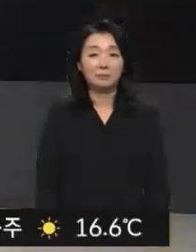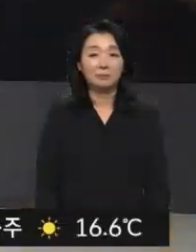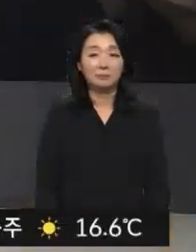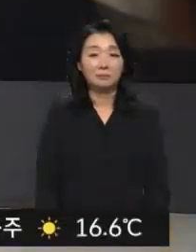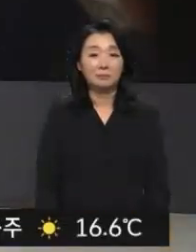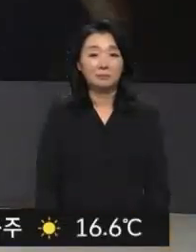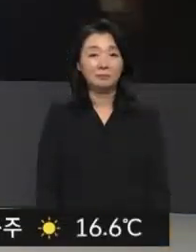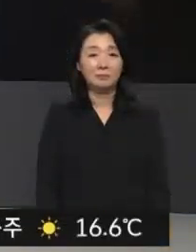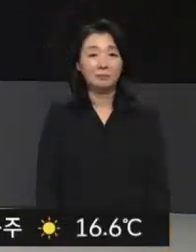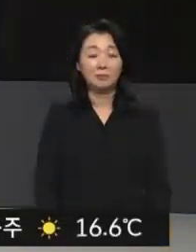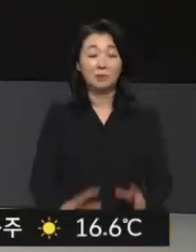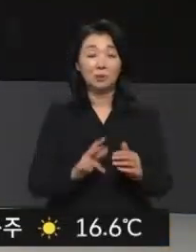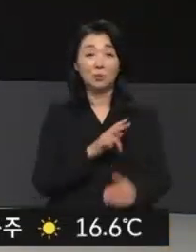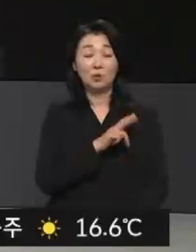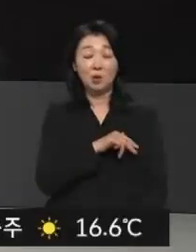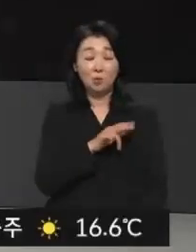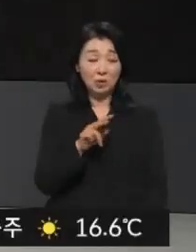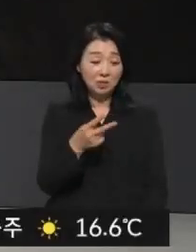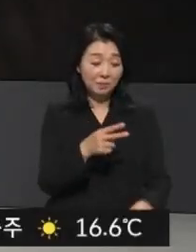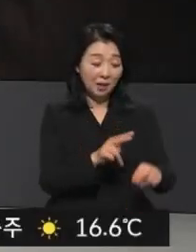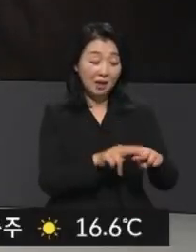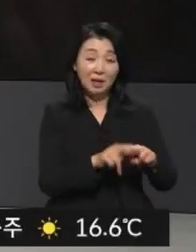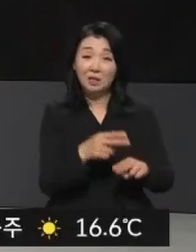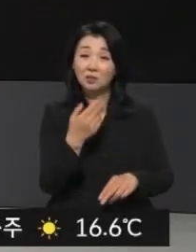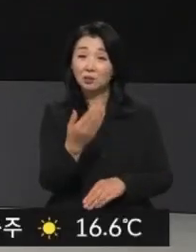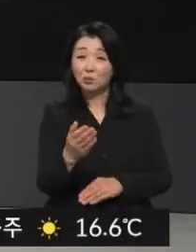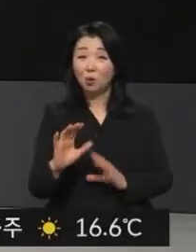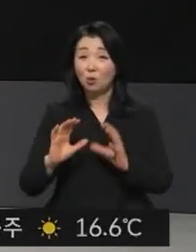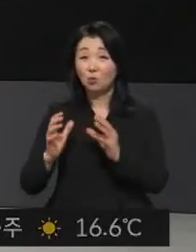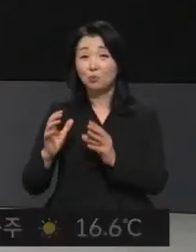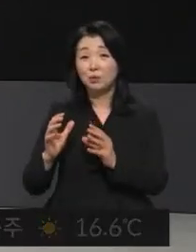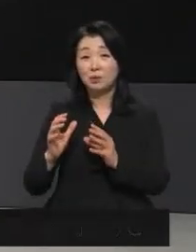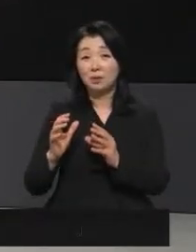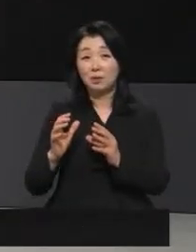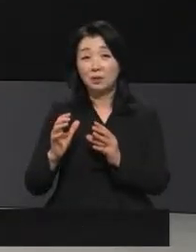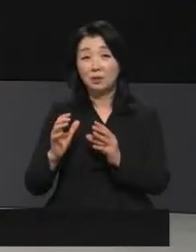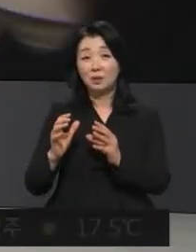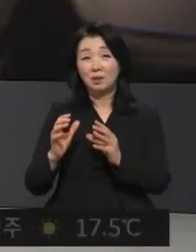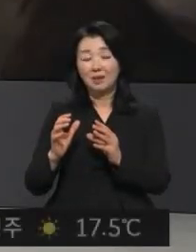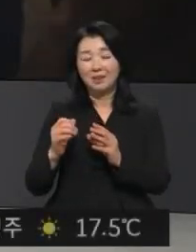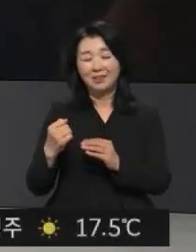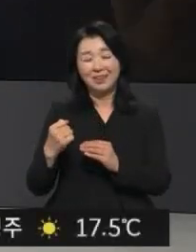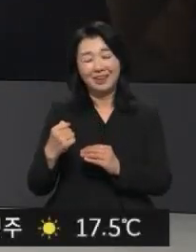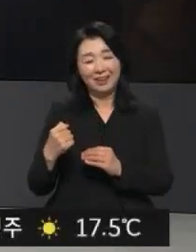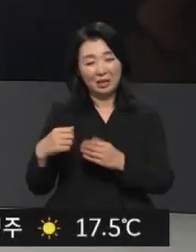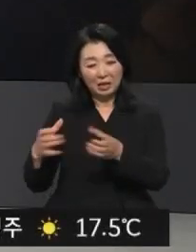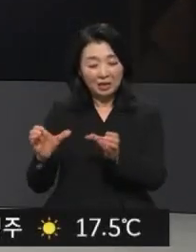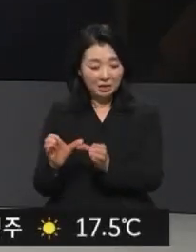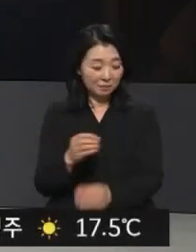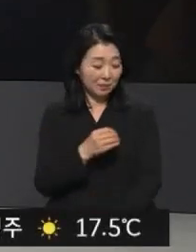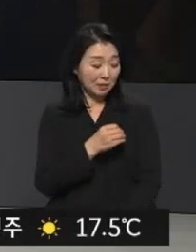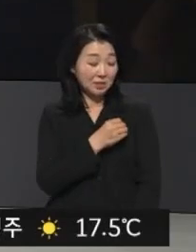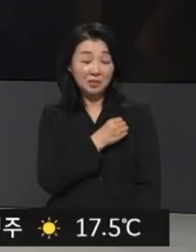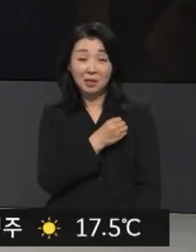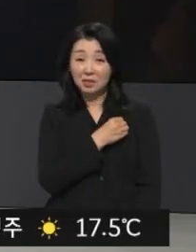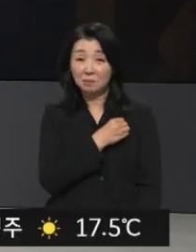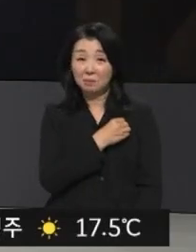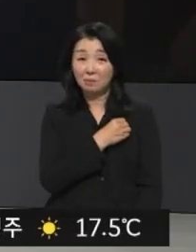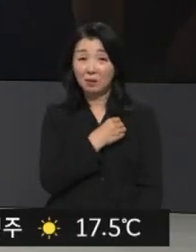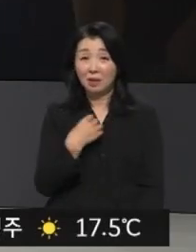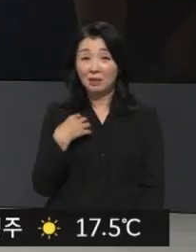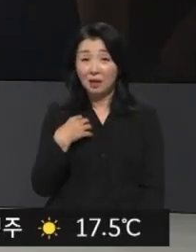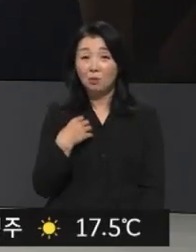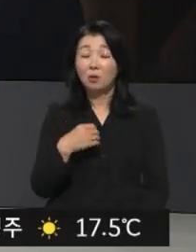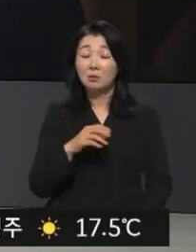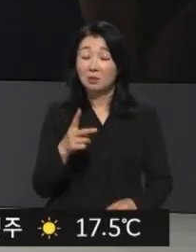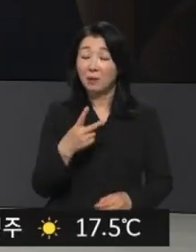네, 국회의원 200석, 과연 국민의힘 책임당원 8만 명으로 만들 수 있는 건가? 이런 의문이 듭니다. 이 200석을 만들 수